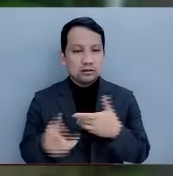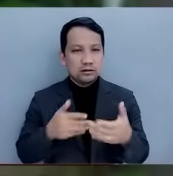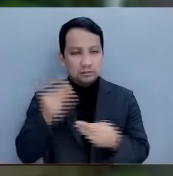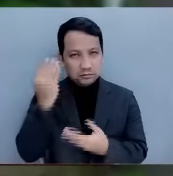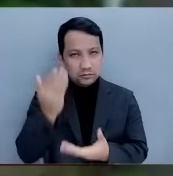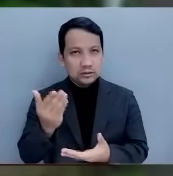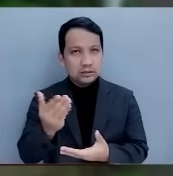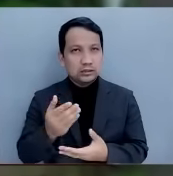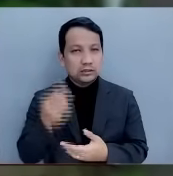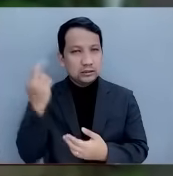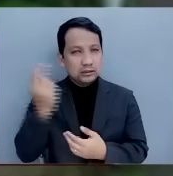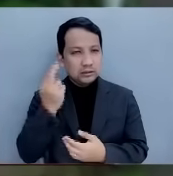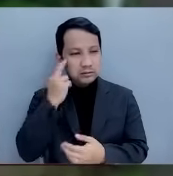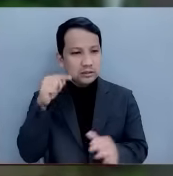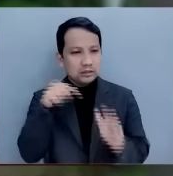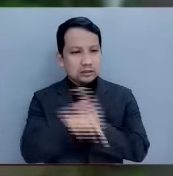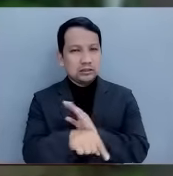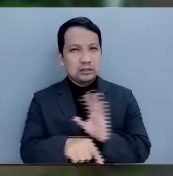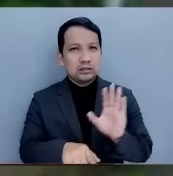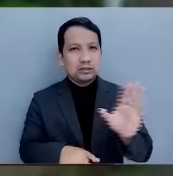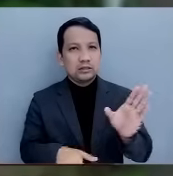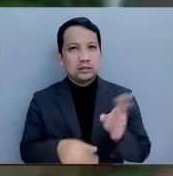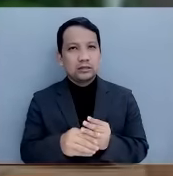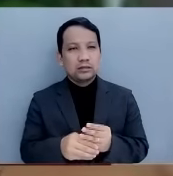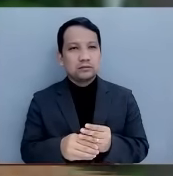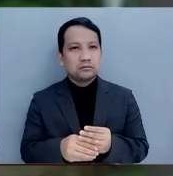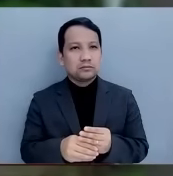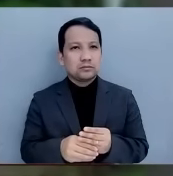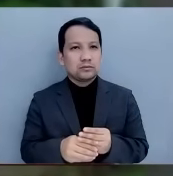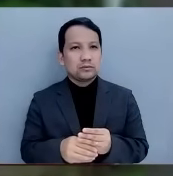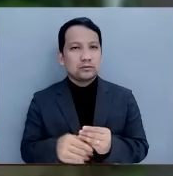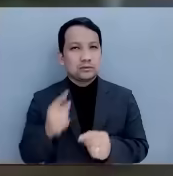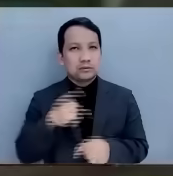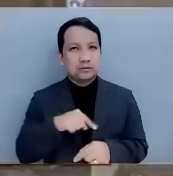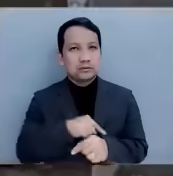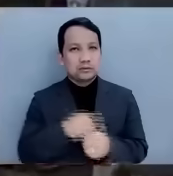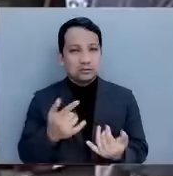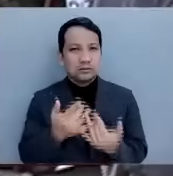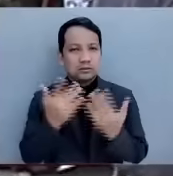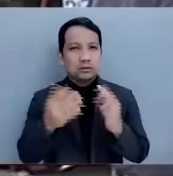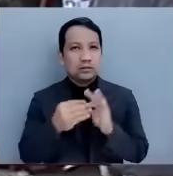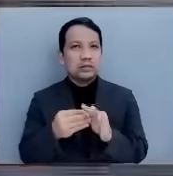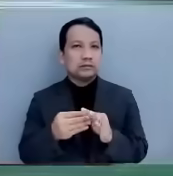eh. Murder ginawa nila doon, di makatao, halos sinulog nila ng...